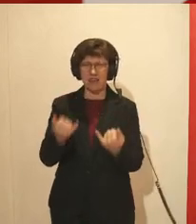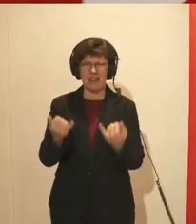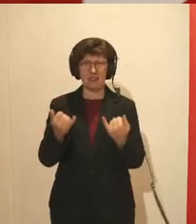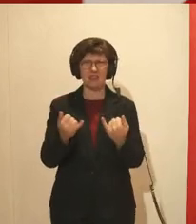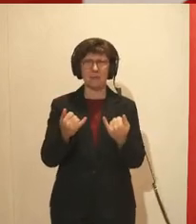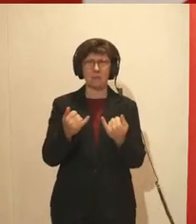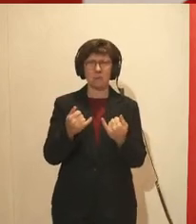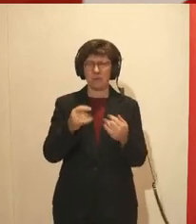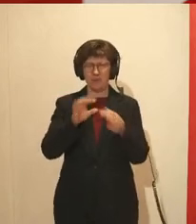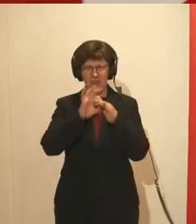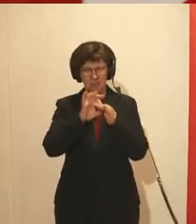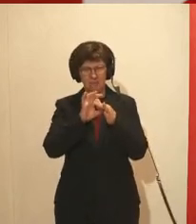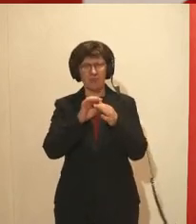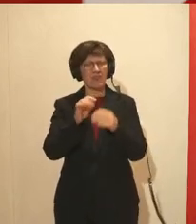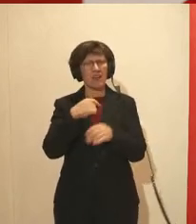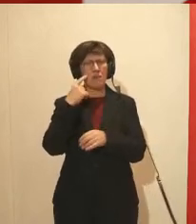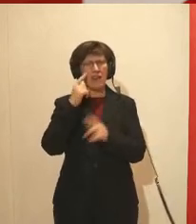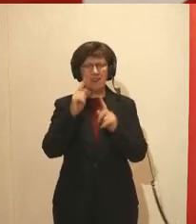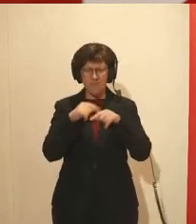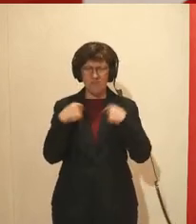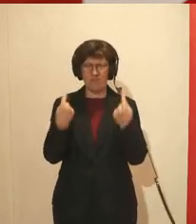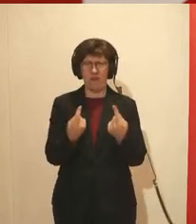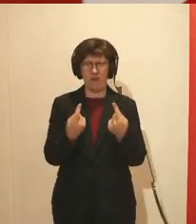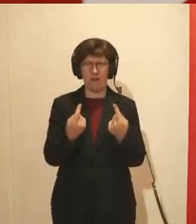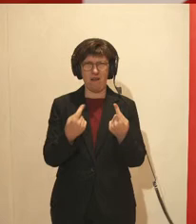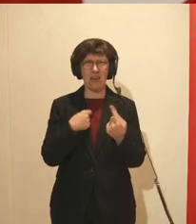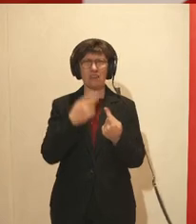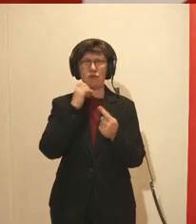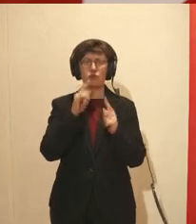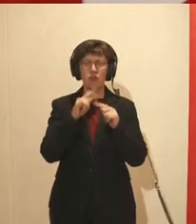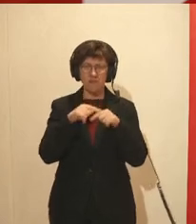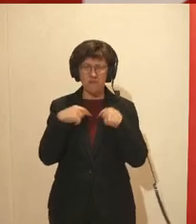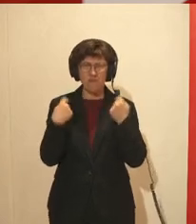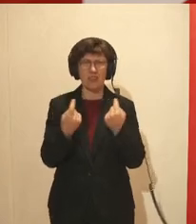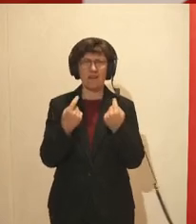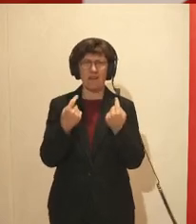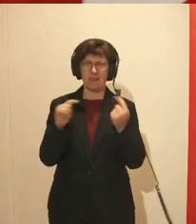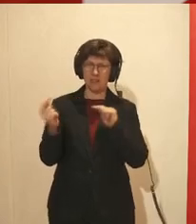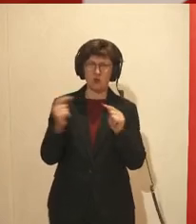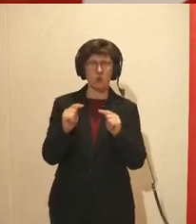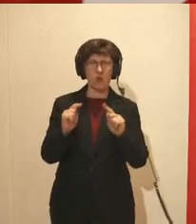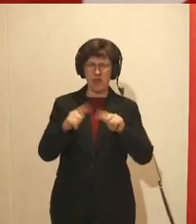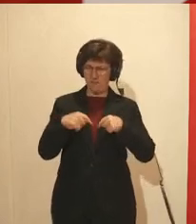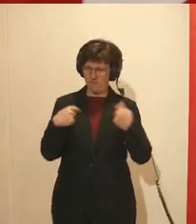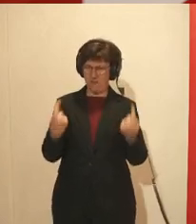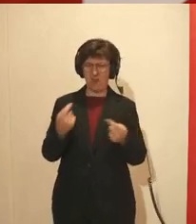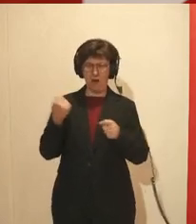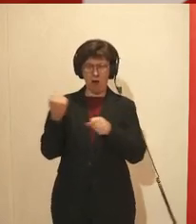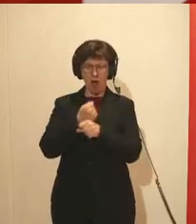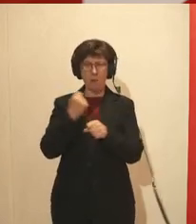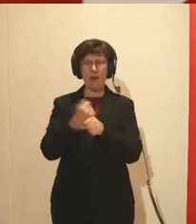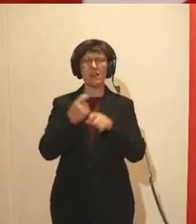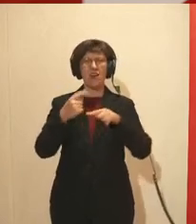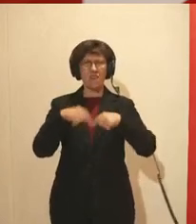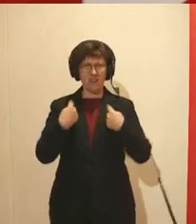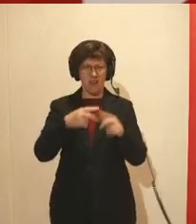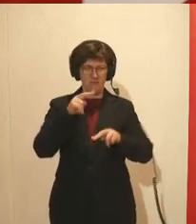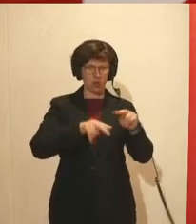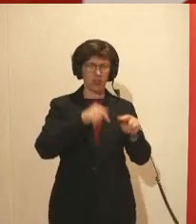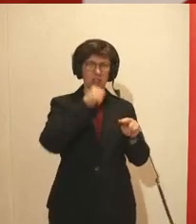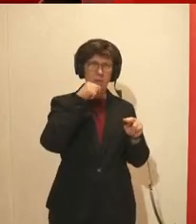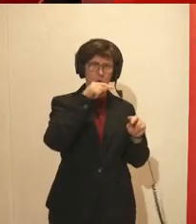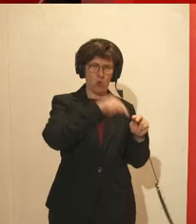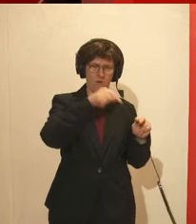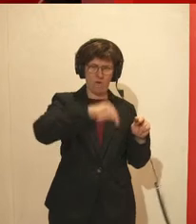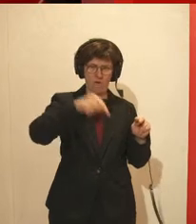belegt sondern ich rede von mir ich möchte dass wir von wir reden wenn wir sagen wir die wir arbeiten und dann die verschiedenen berufe